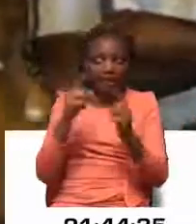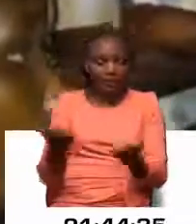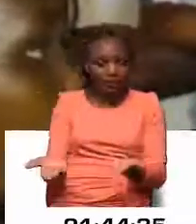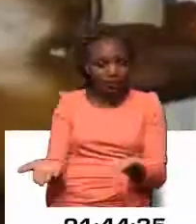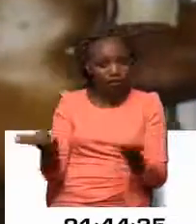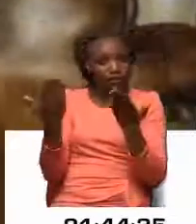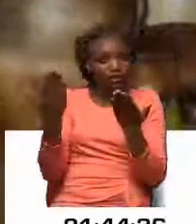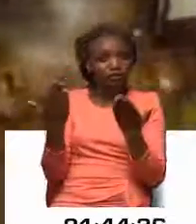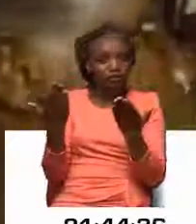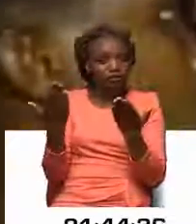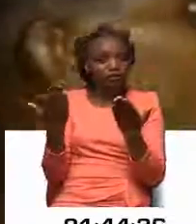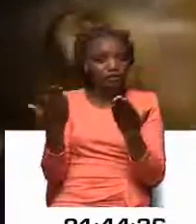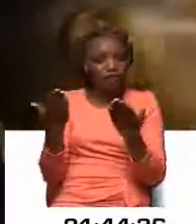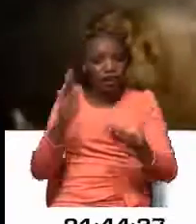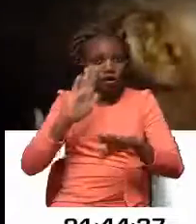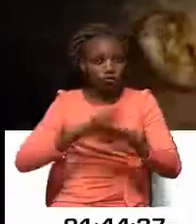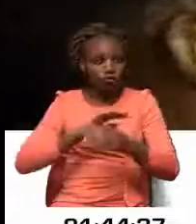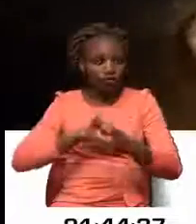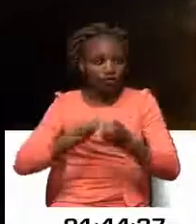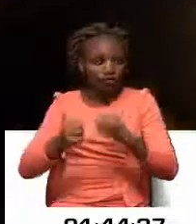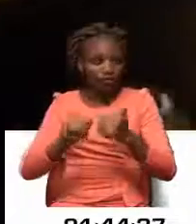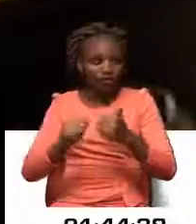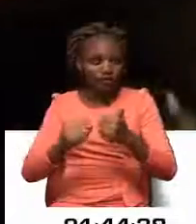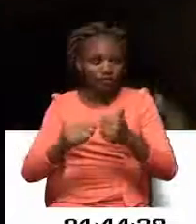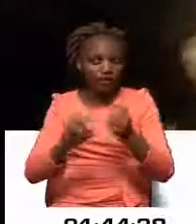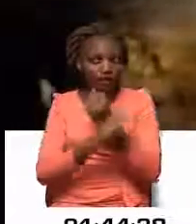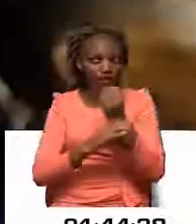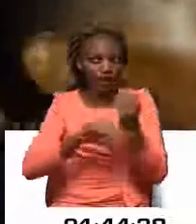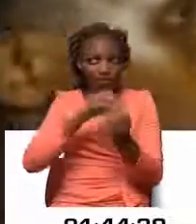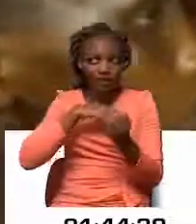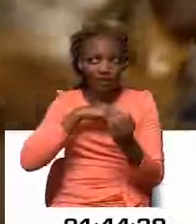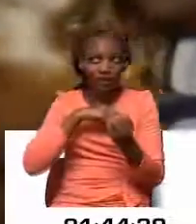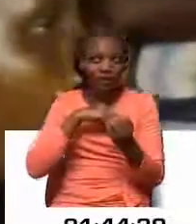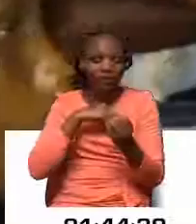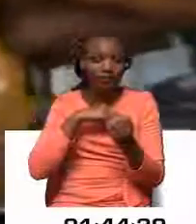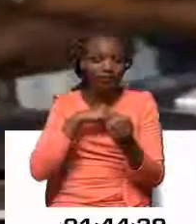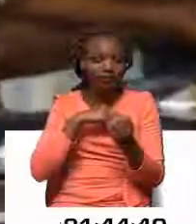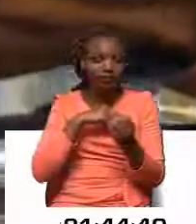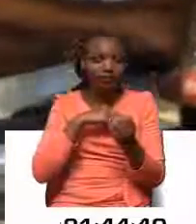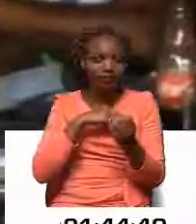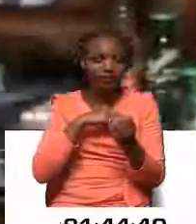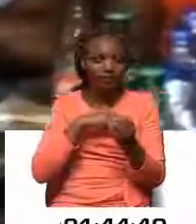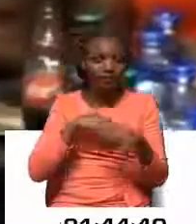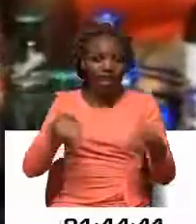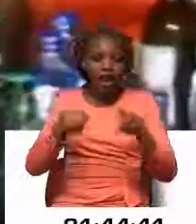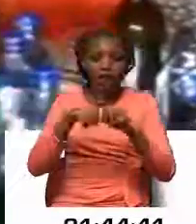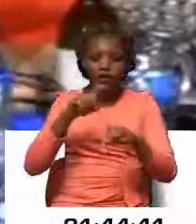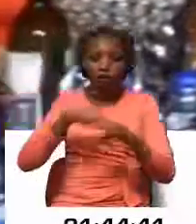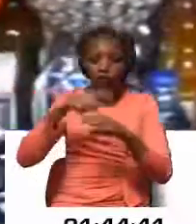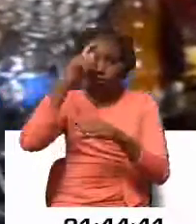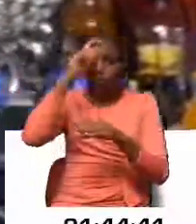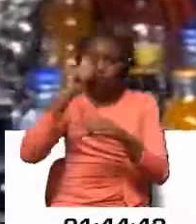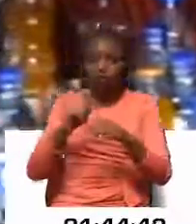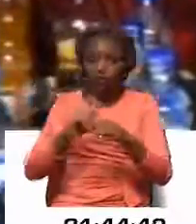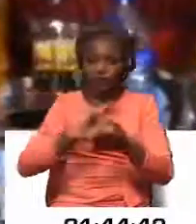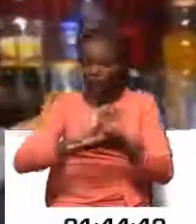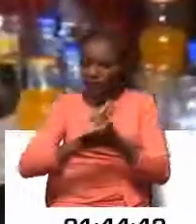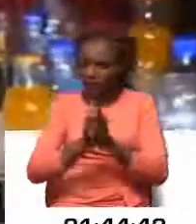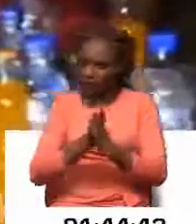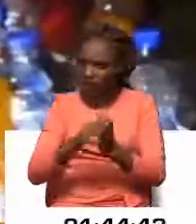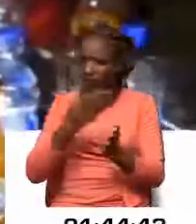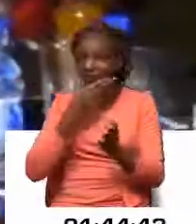a vibrant sports ecosystem in our country. With respect to motivating sportsmen and